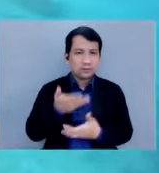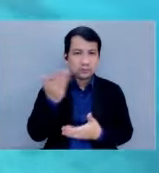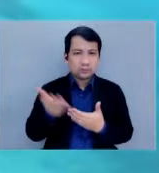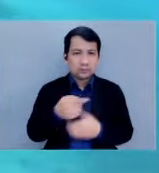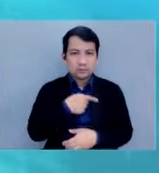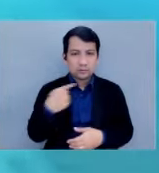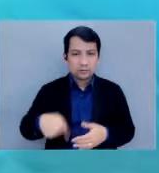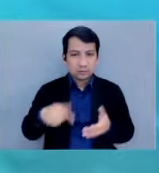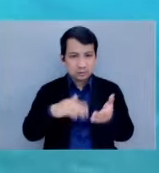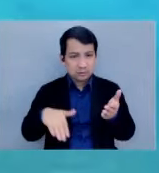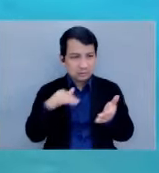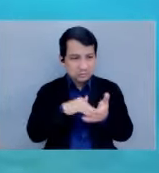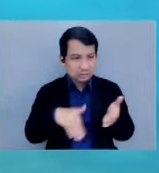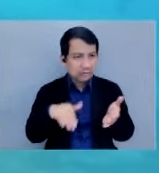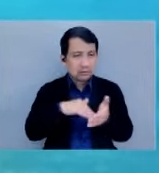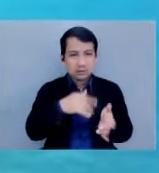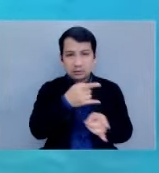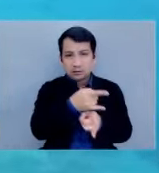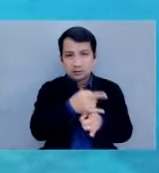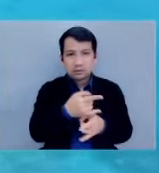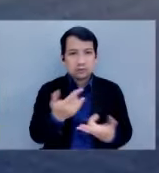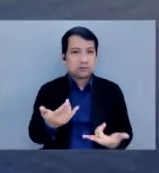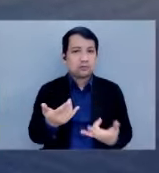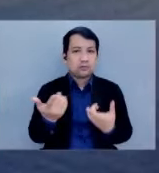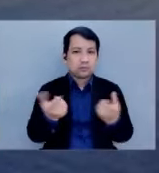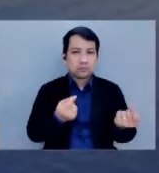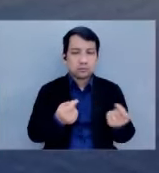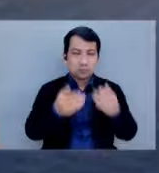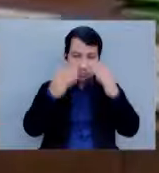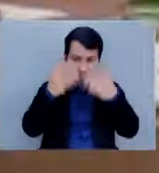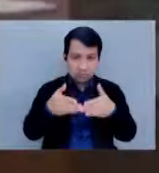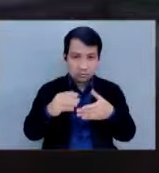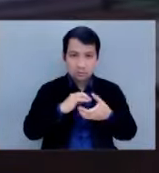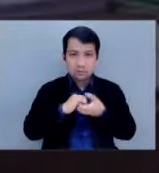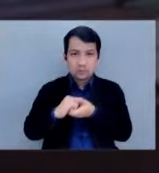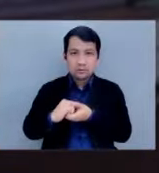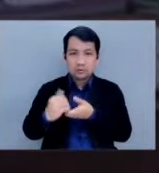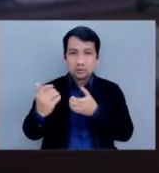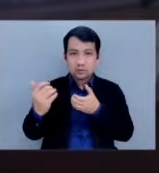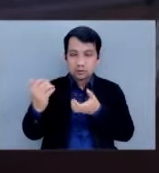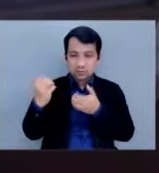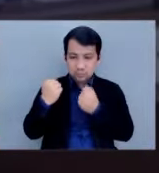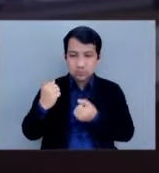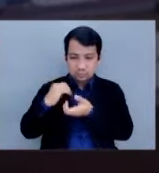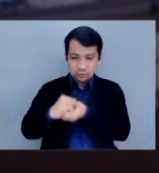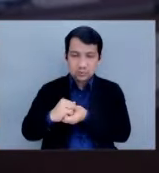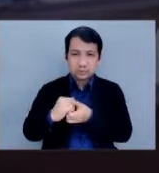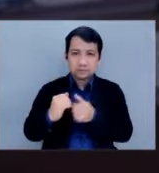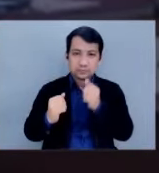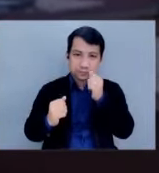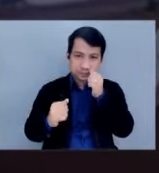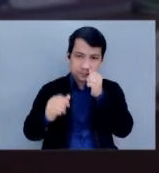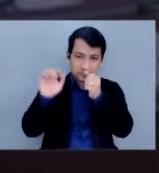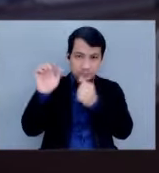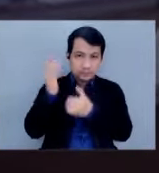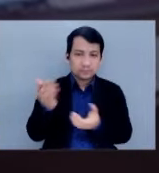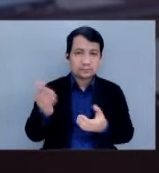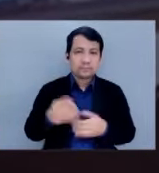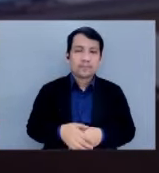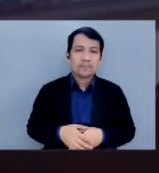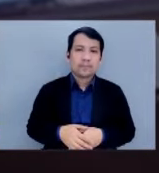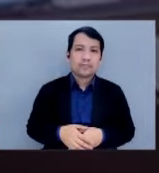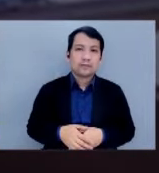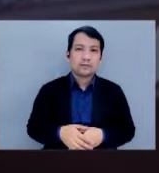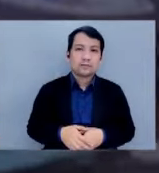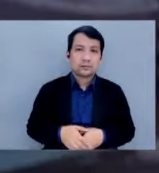lang sila, inubulit tayo. We have to give attention to our allies already. Umapela naman si Senate Minority Leader Coco Pimentel kay